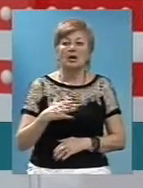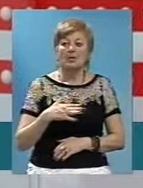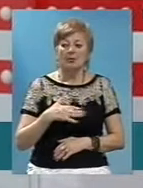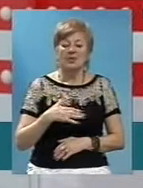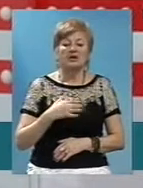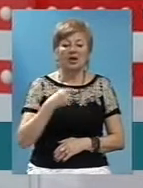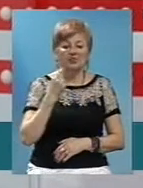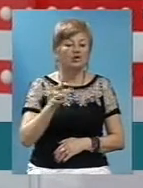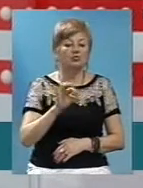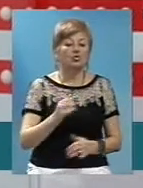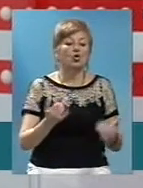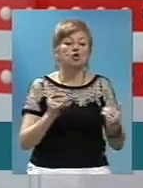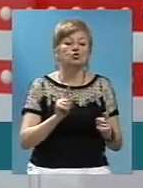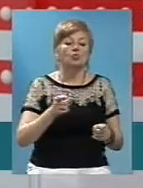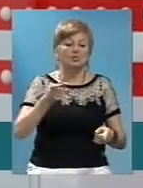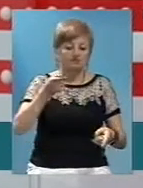явища.